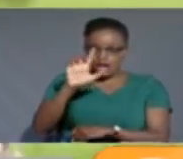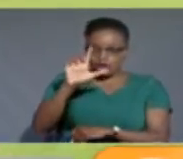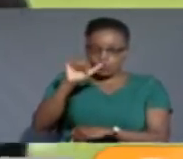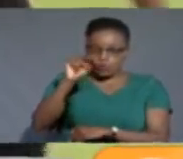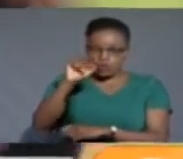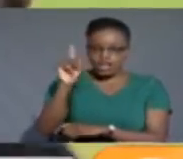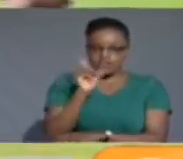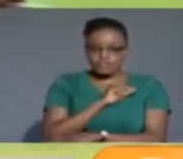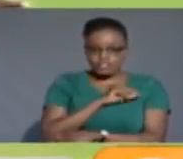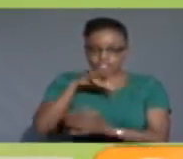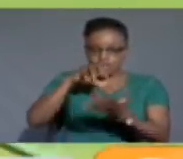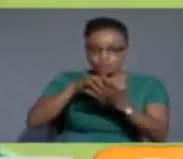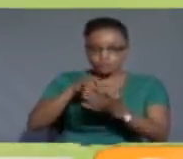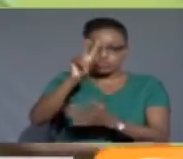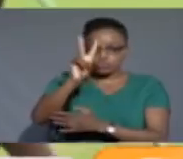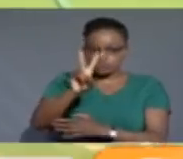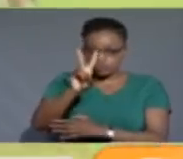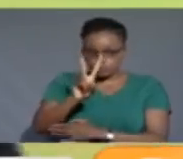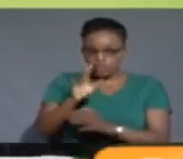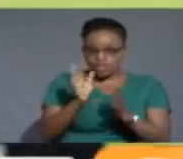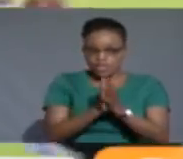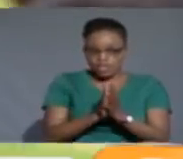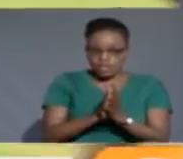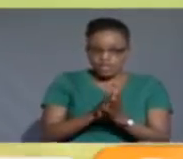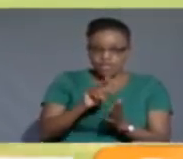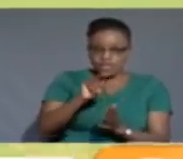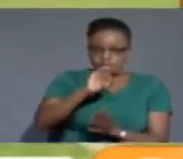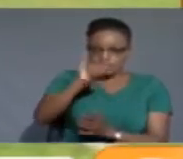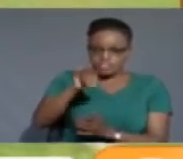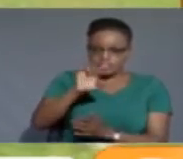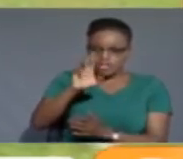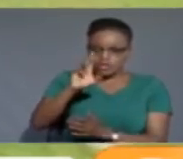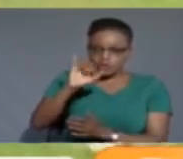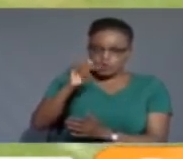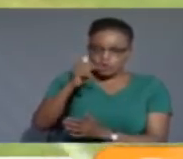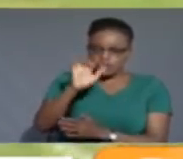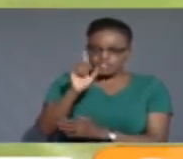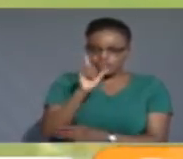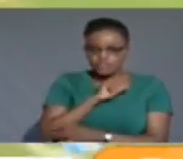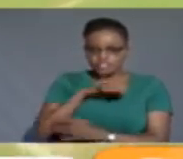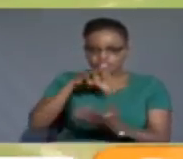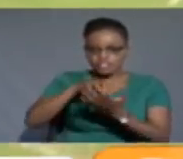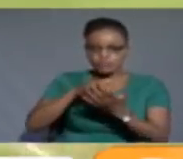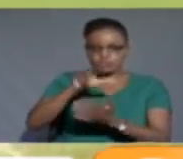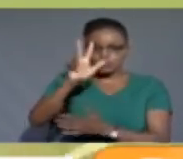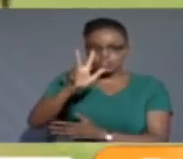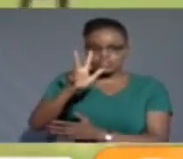akimaliza katika nafasi ya pili naye Jeroit Kadogo akimaliza watatu.